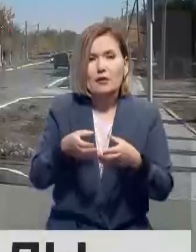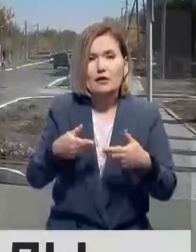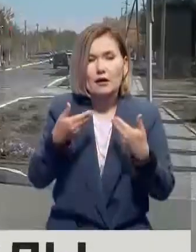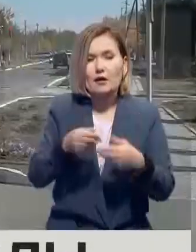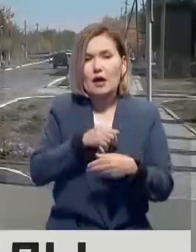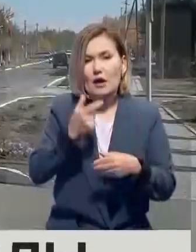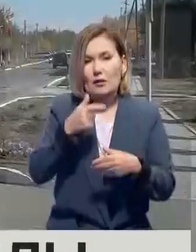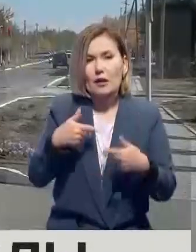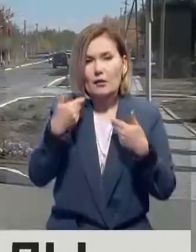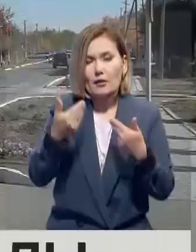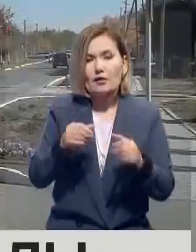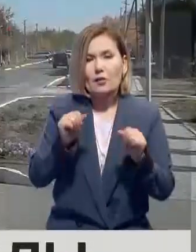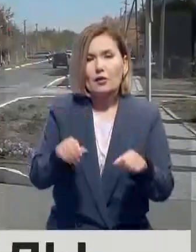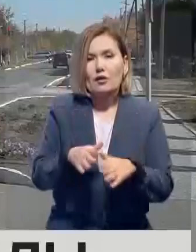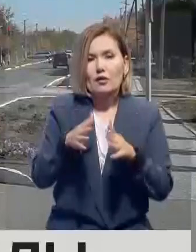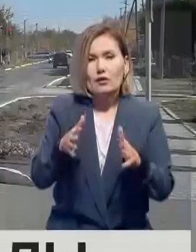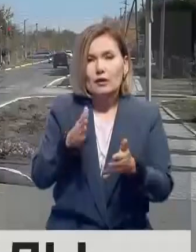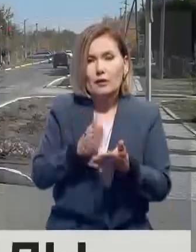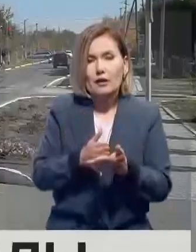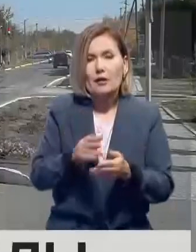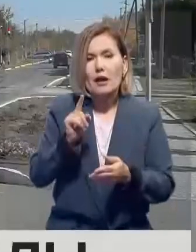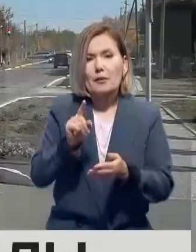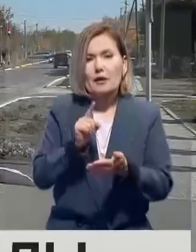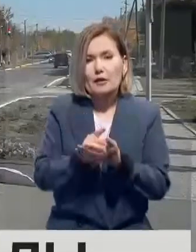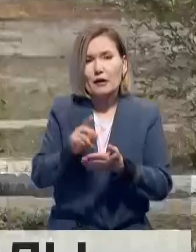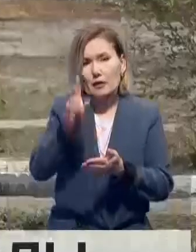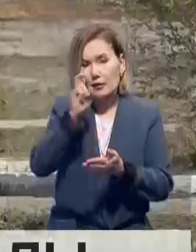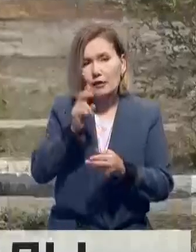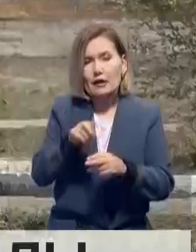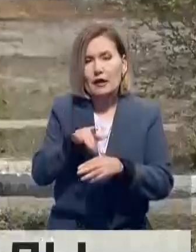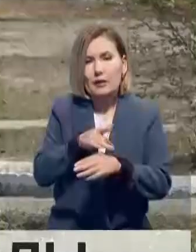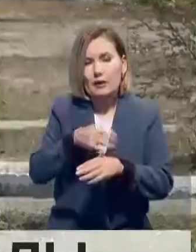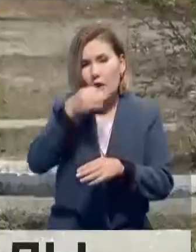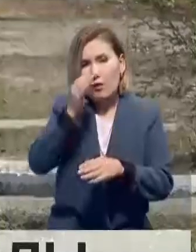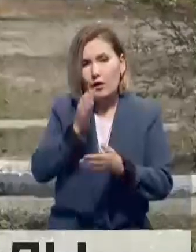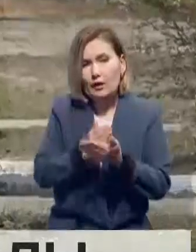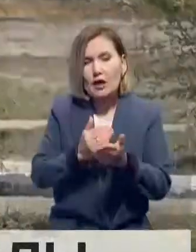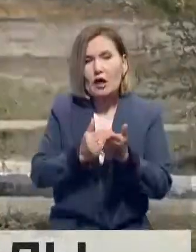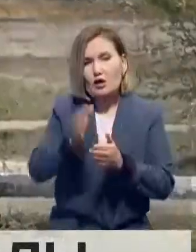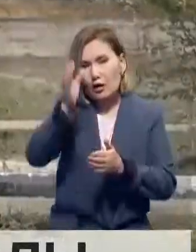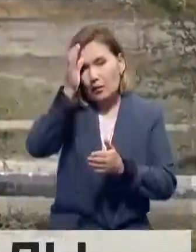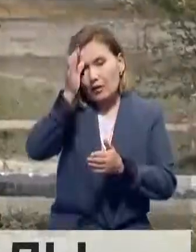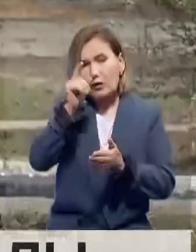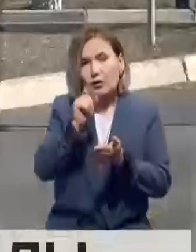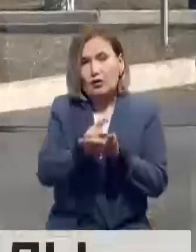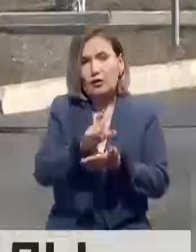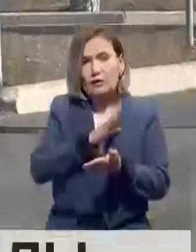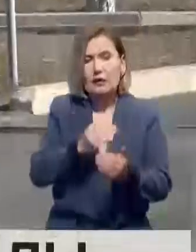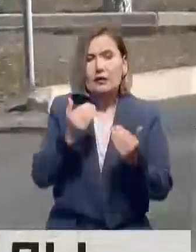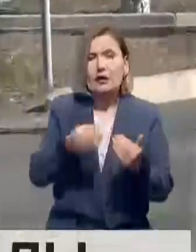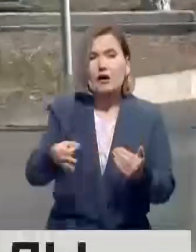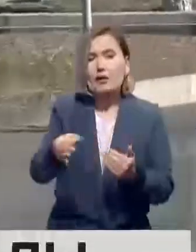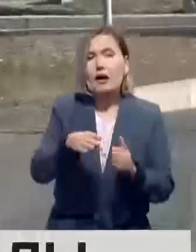Азаматтардың өзін өзі ұсынуға мүмкіндігі бар. Алайда міндетті түрде мемлекеттік қызметте тәжірибесі, жоғары білімі болуы шарт.